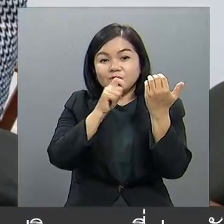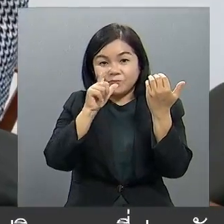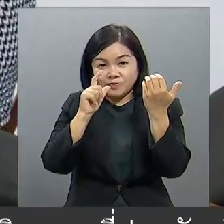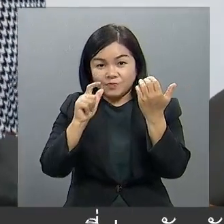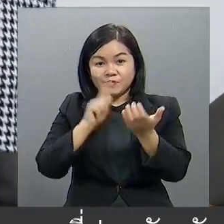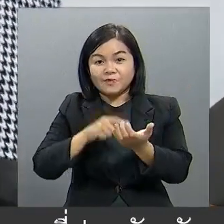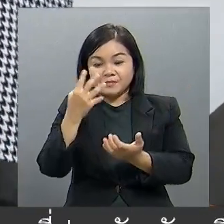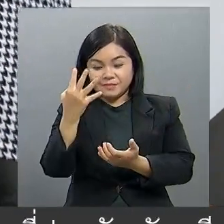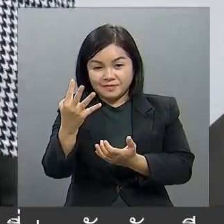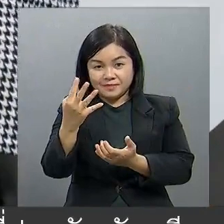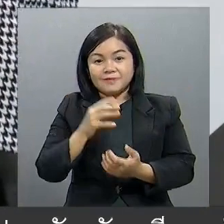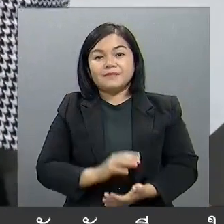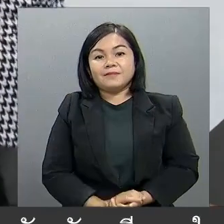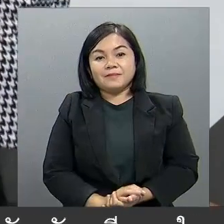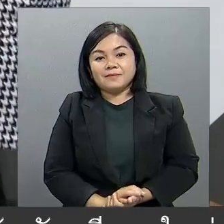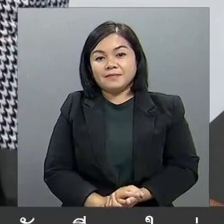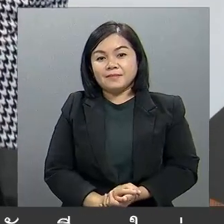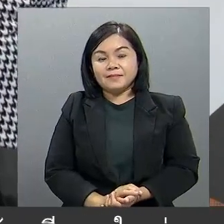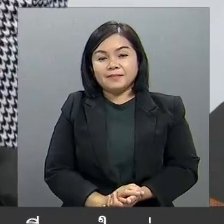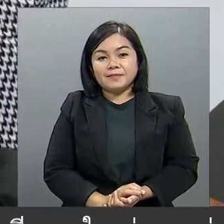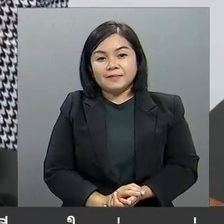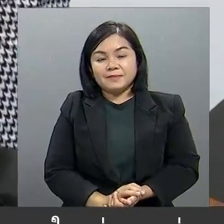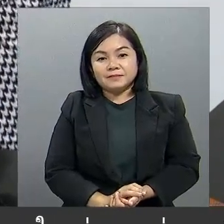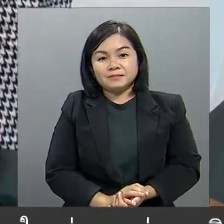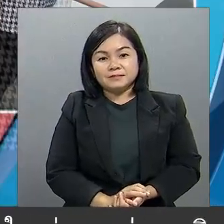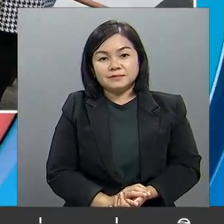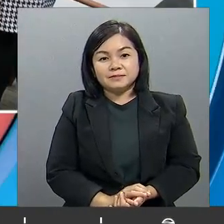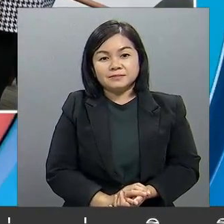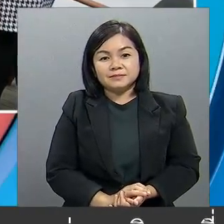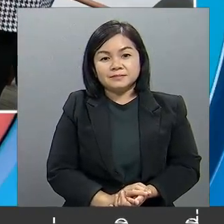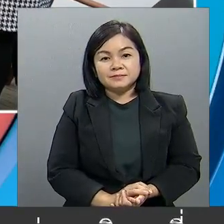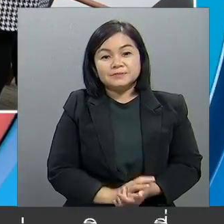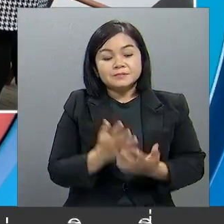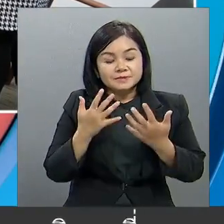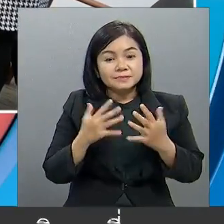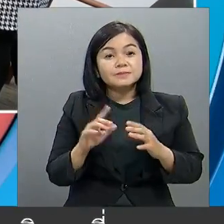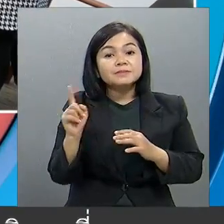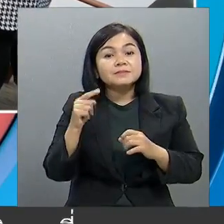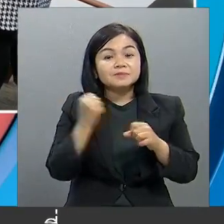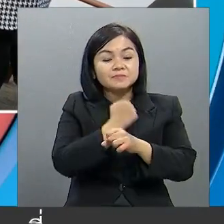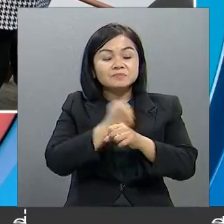สวัสดครบ